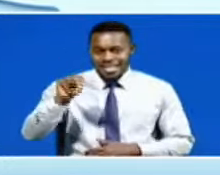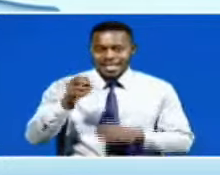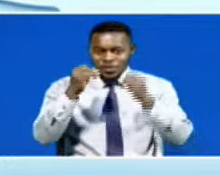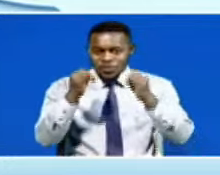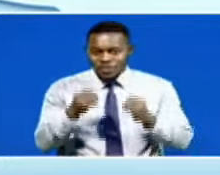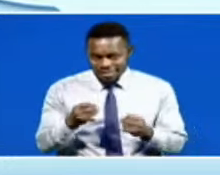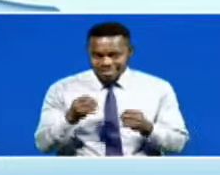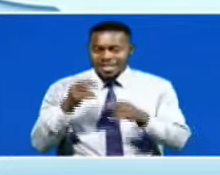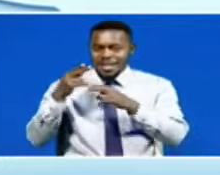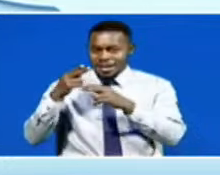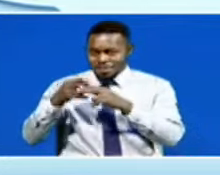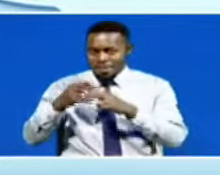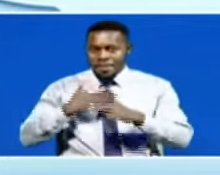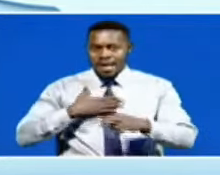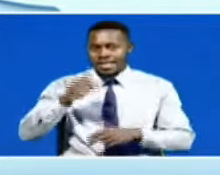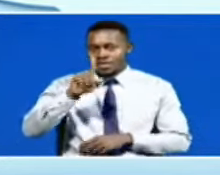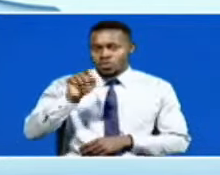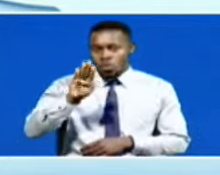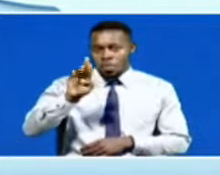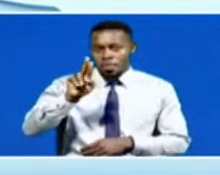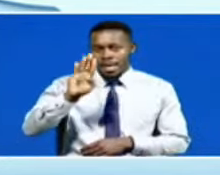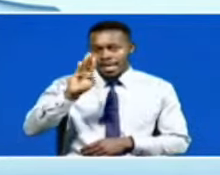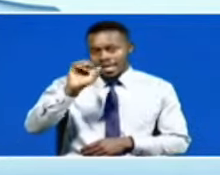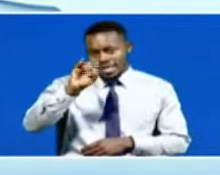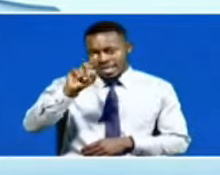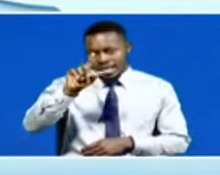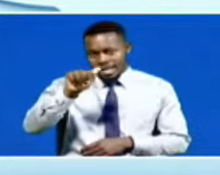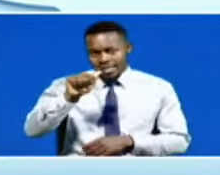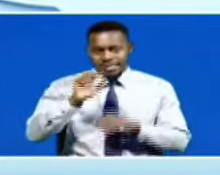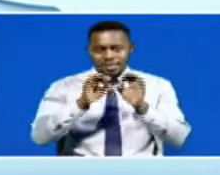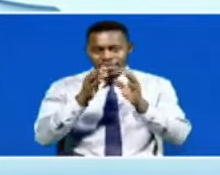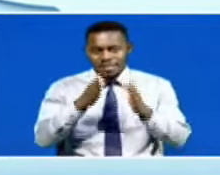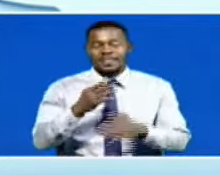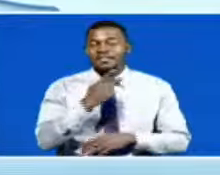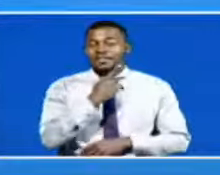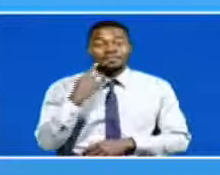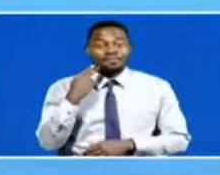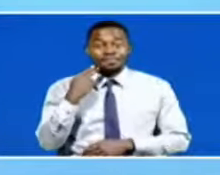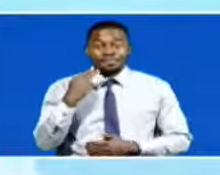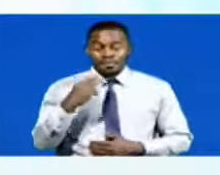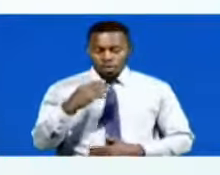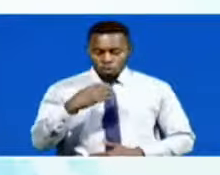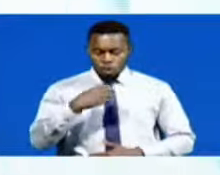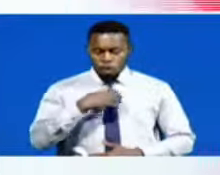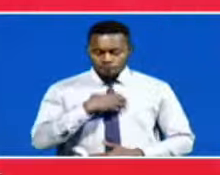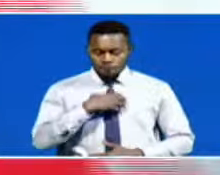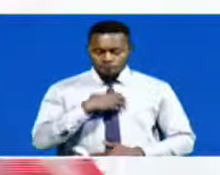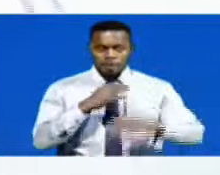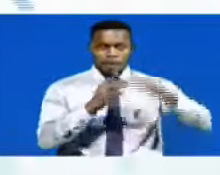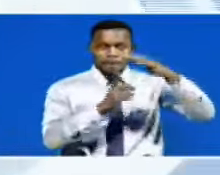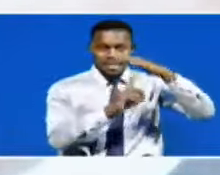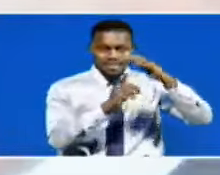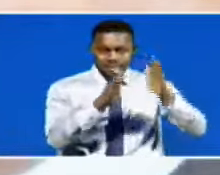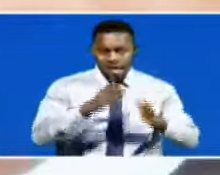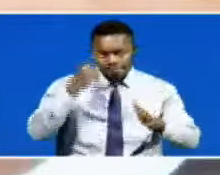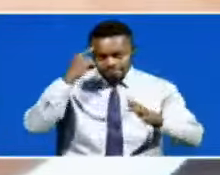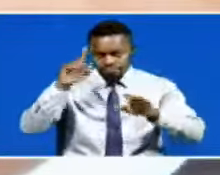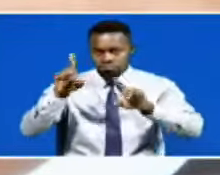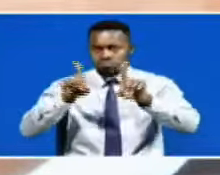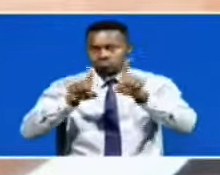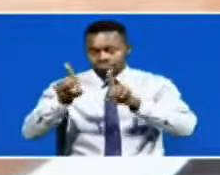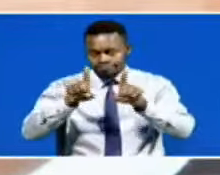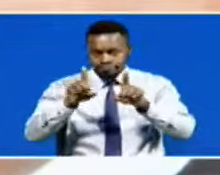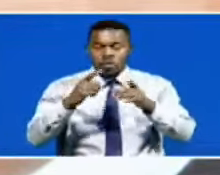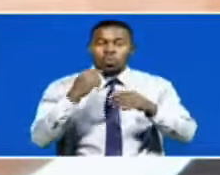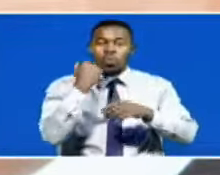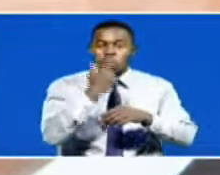kanano mkalimani wa ishara ni Philip Omondi. Aliyekuwa waziri wa utalii Najib Balala hii leo alikamatwa na